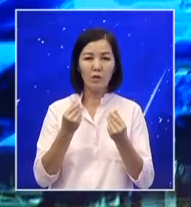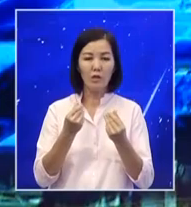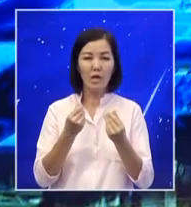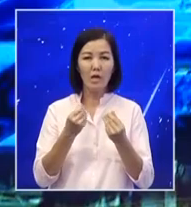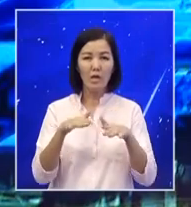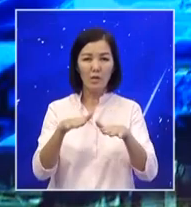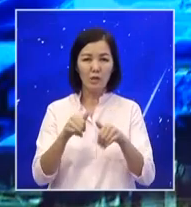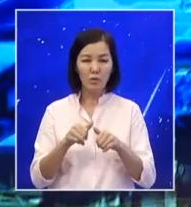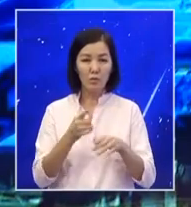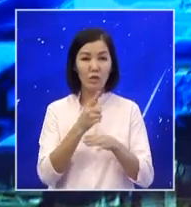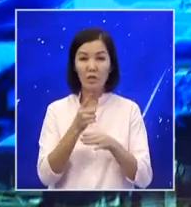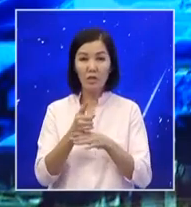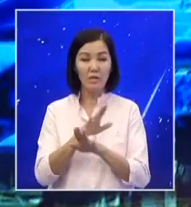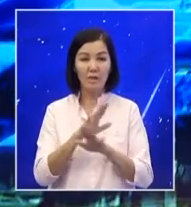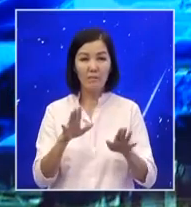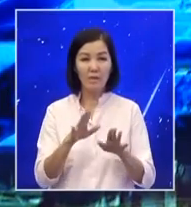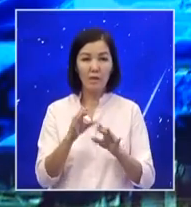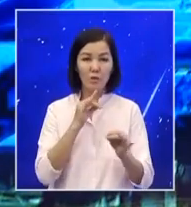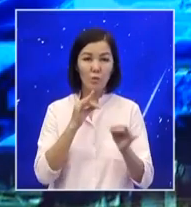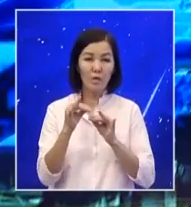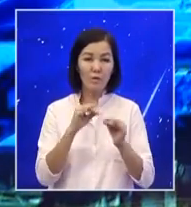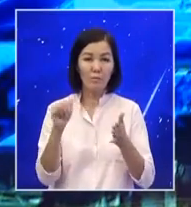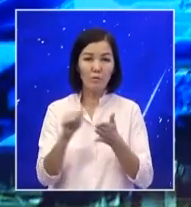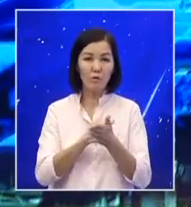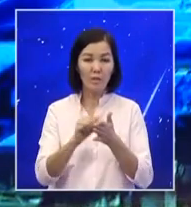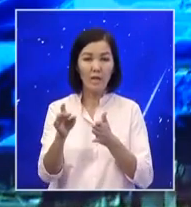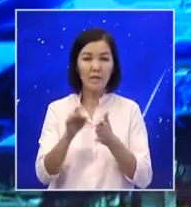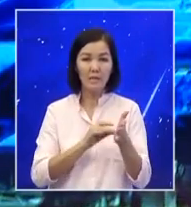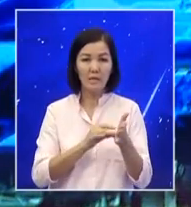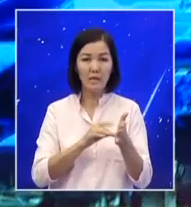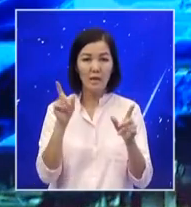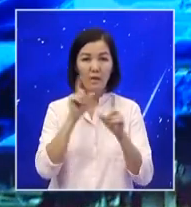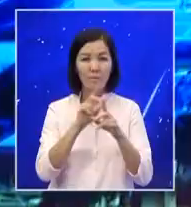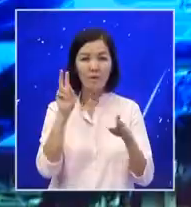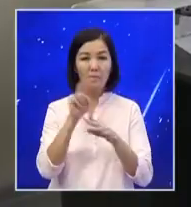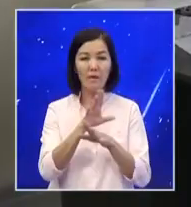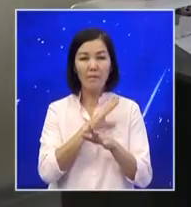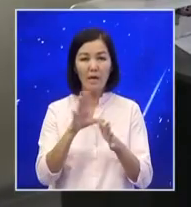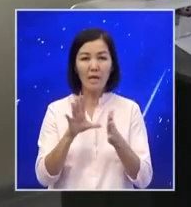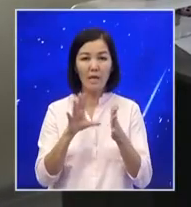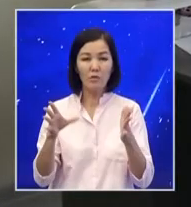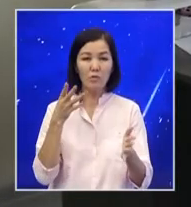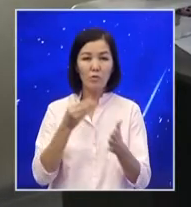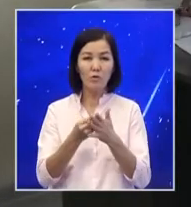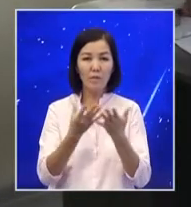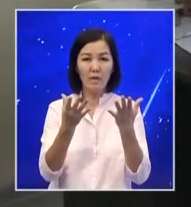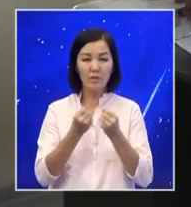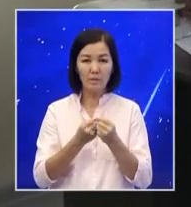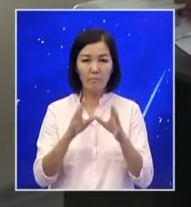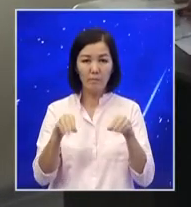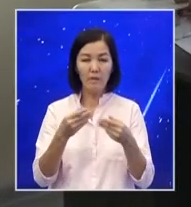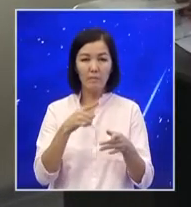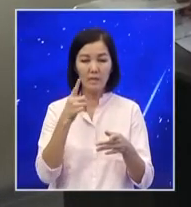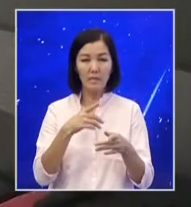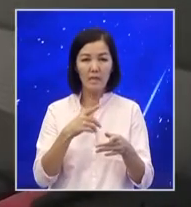шектелмей, адамдармен тілдесіп, ресми құжаттарды әп-сәтте құзырлы мекемеге бармай-ақ электронды төлем арқылы жасап береміз